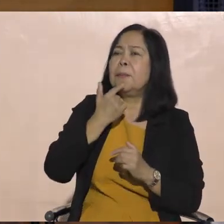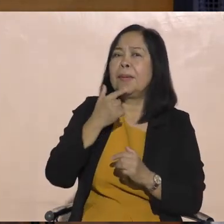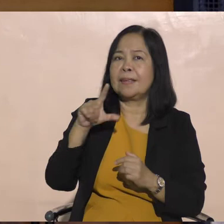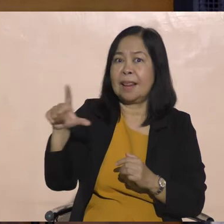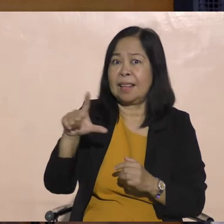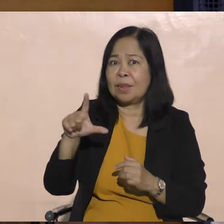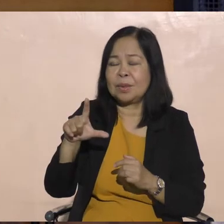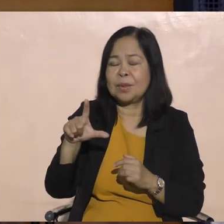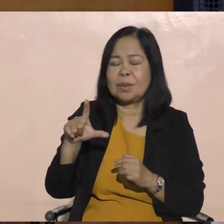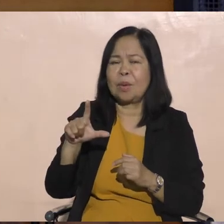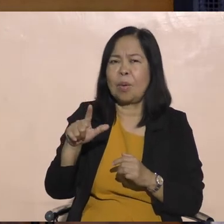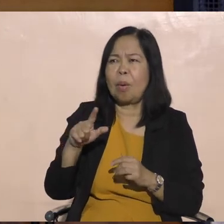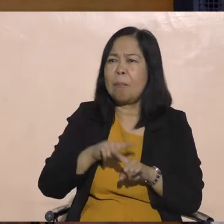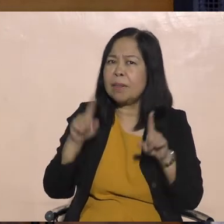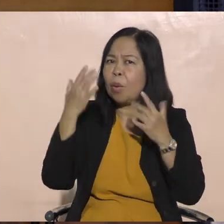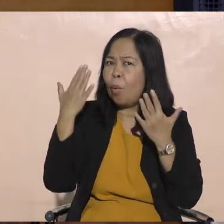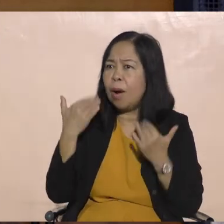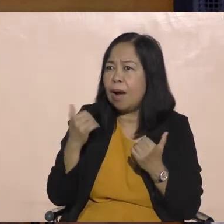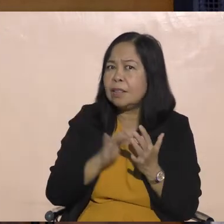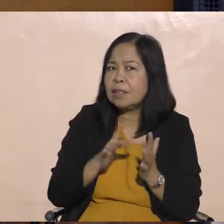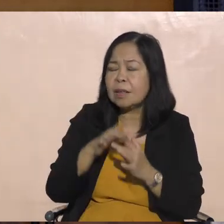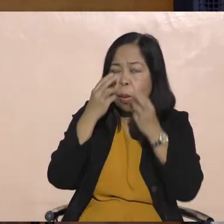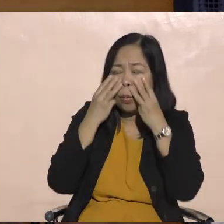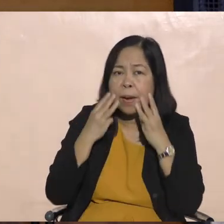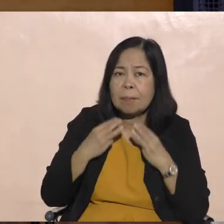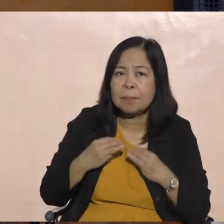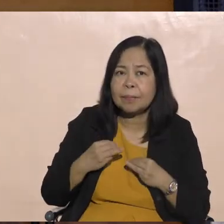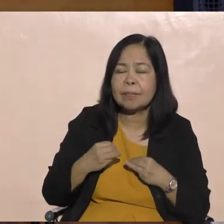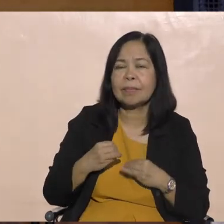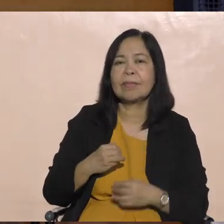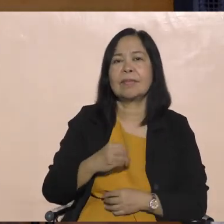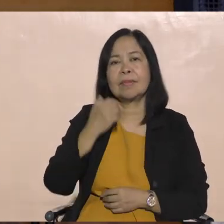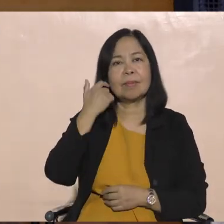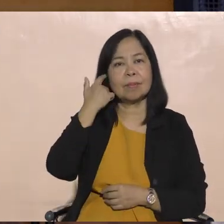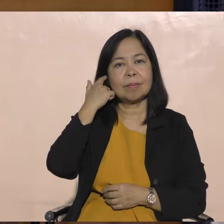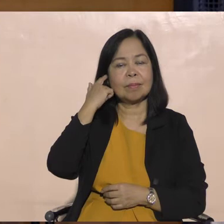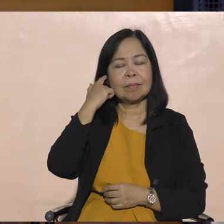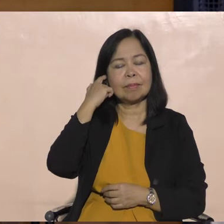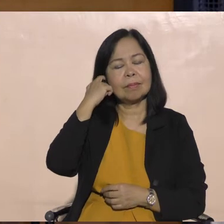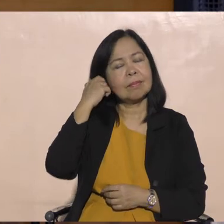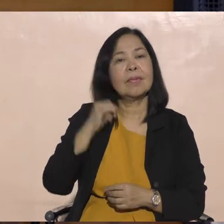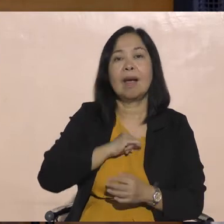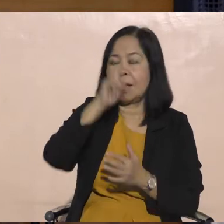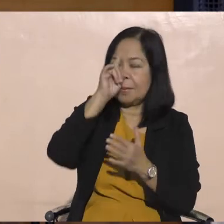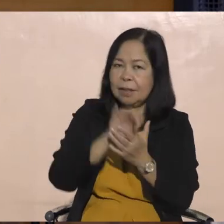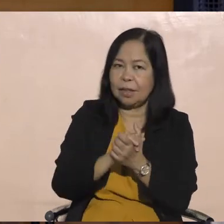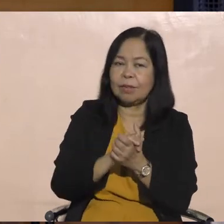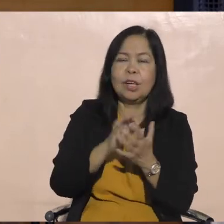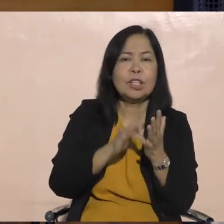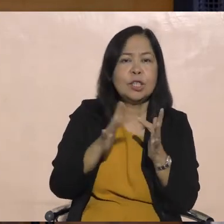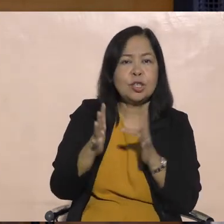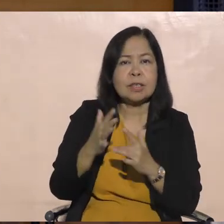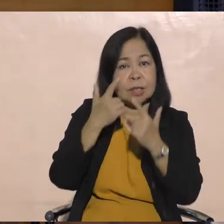may nakapahilak niya nini mga igsoon? Hallelujah. I believe Jesus wept